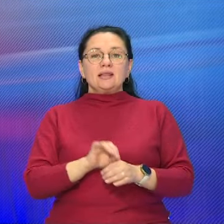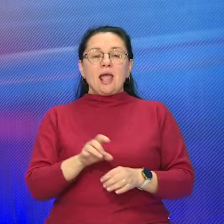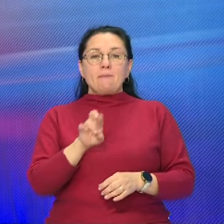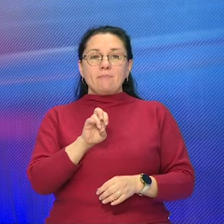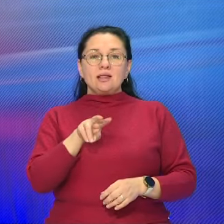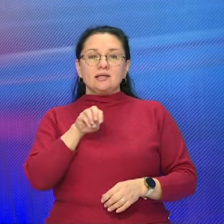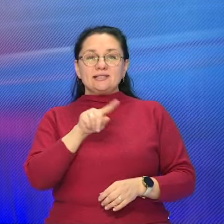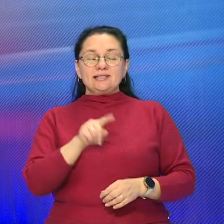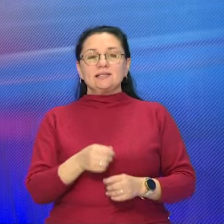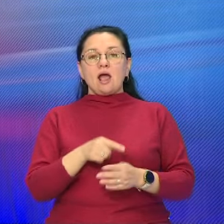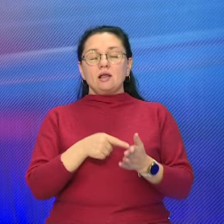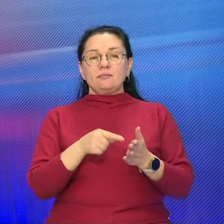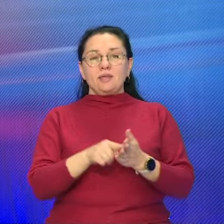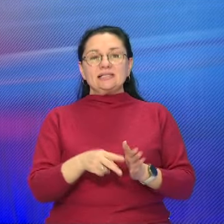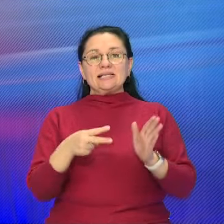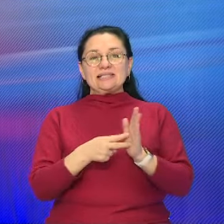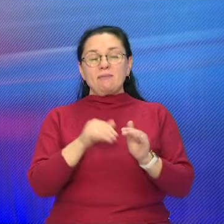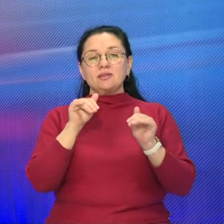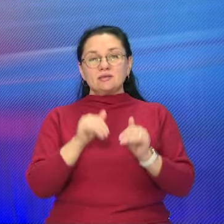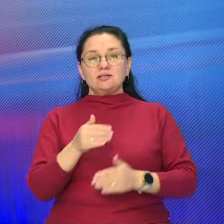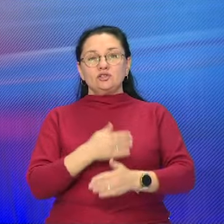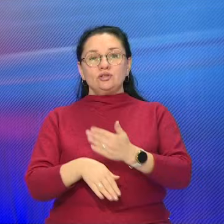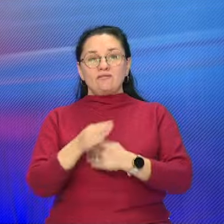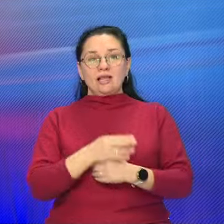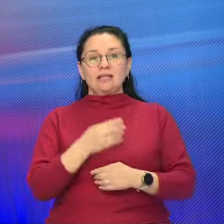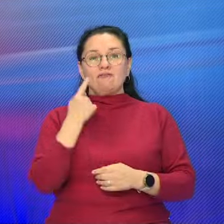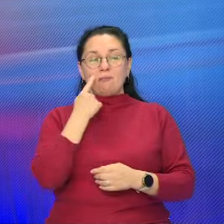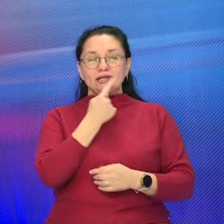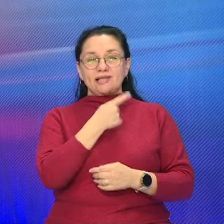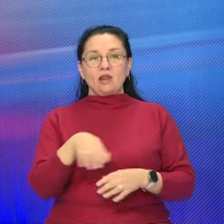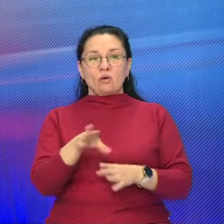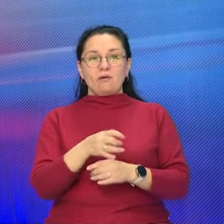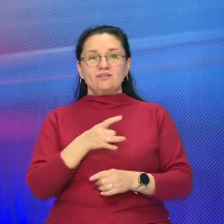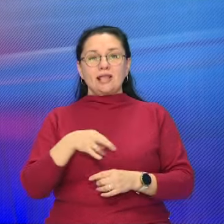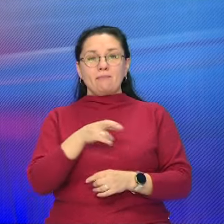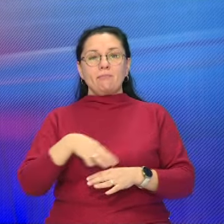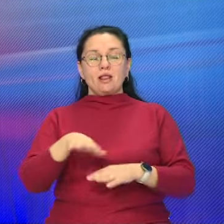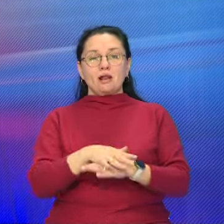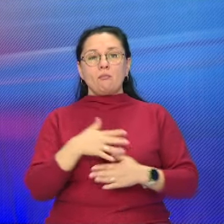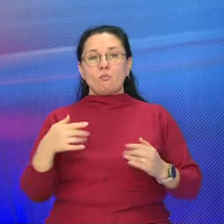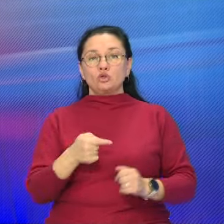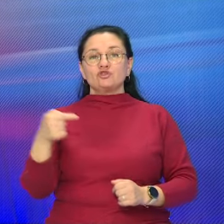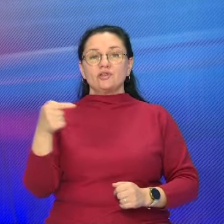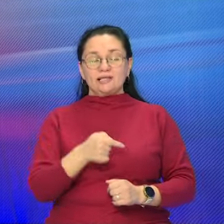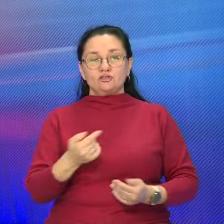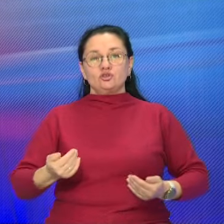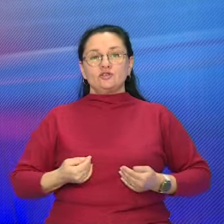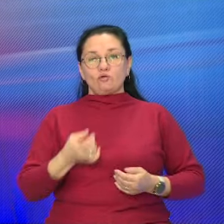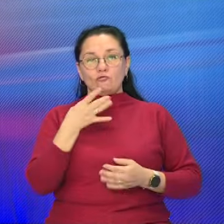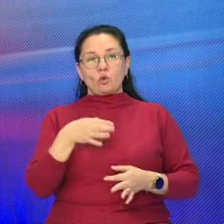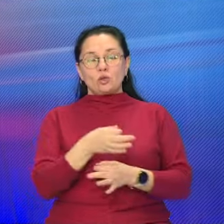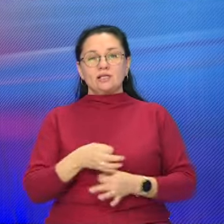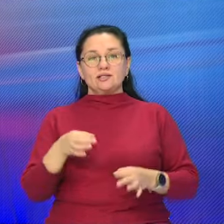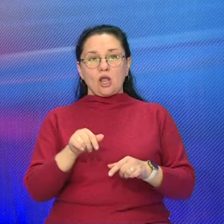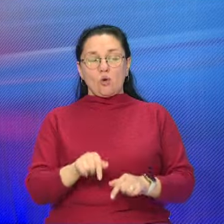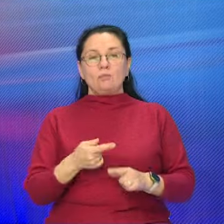Белціза адзначаюць больш чым 7 тысяч інвалідаў па зроку па ўсёй краіне. Звыш тысячы з іх жывуць на Гродзеншчыне.